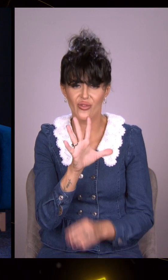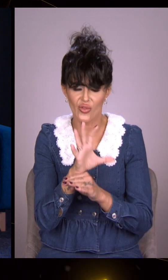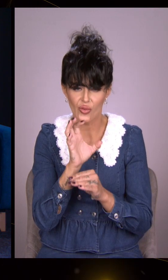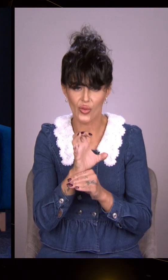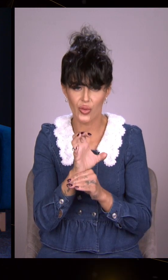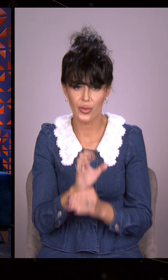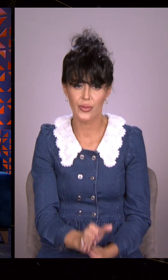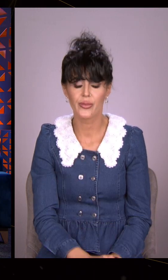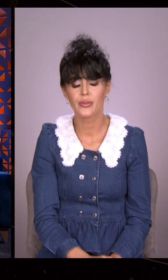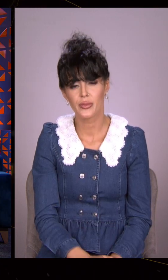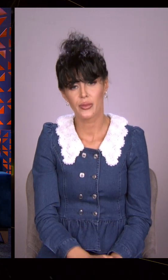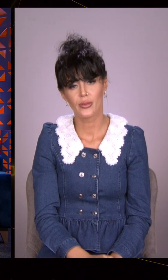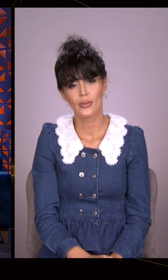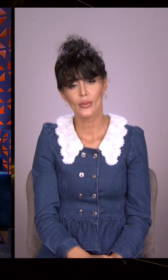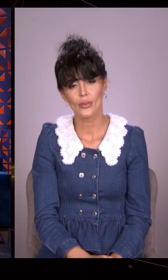Давайте.